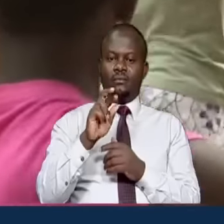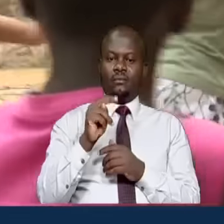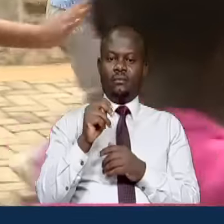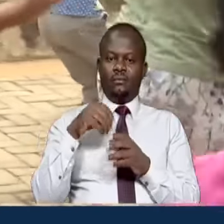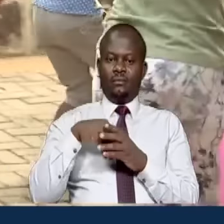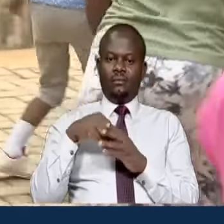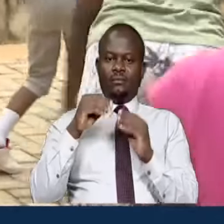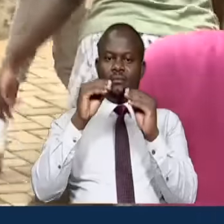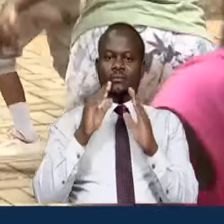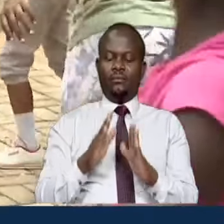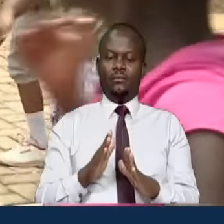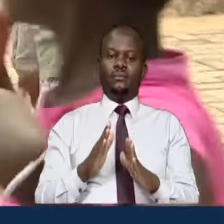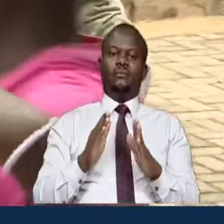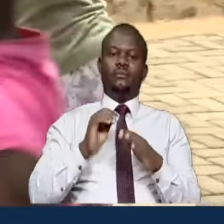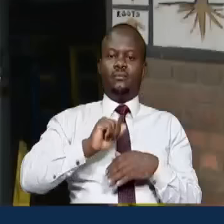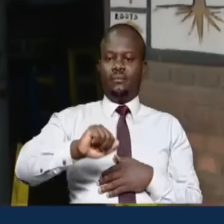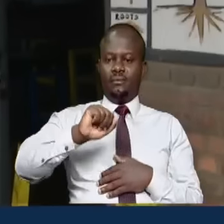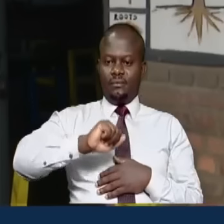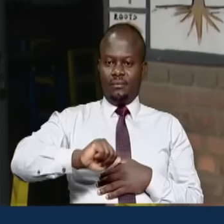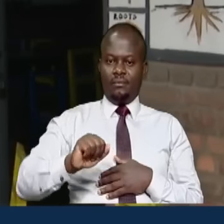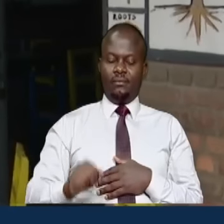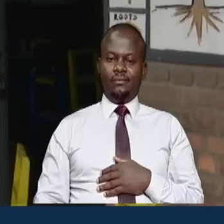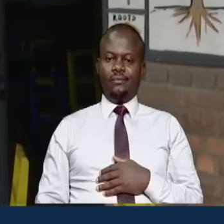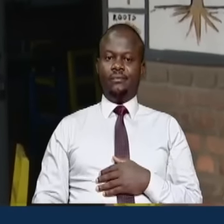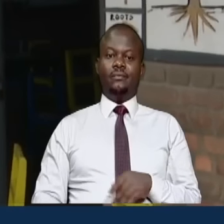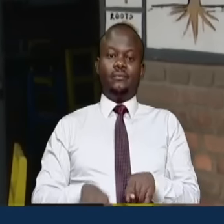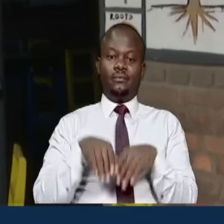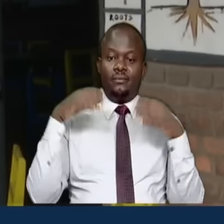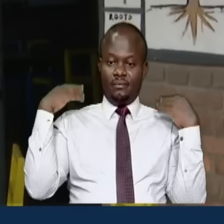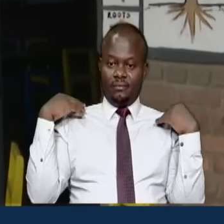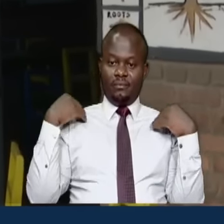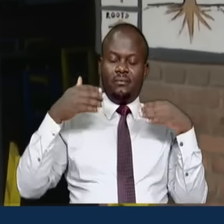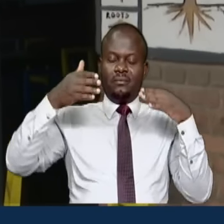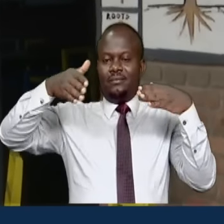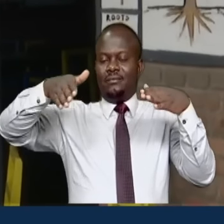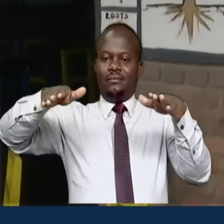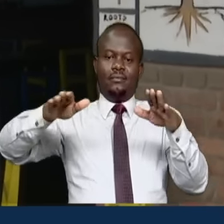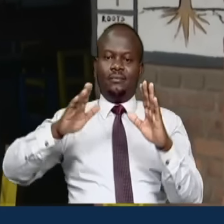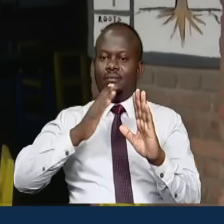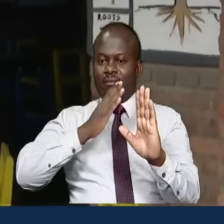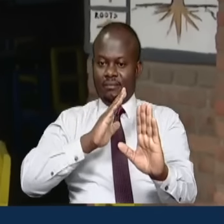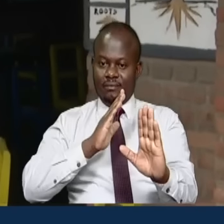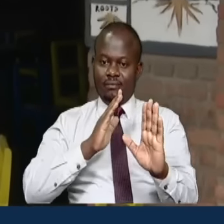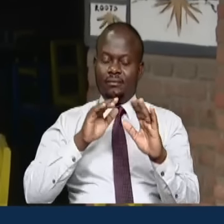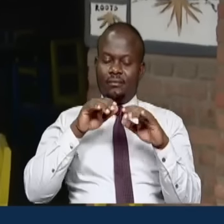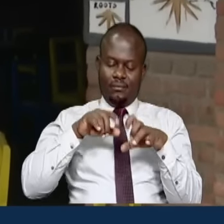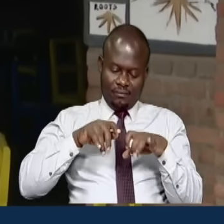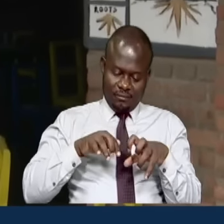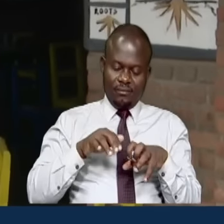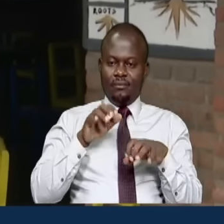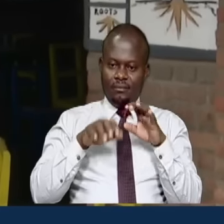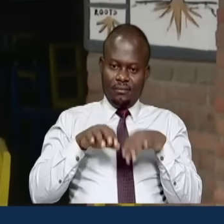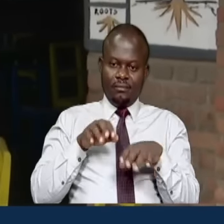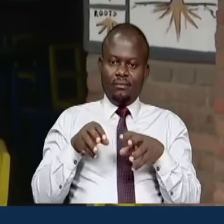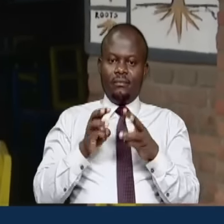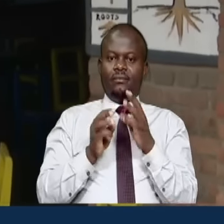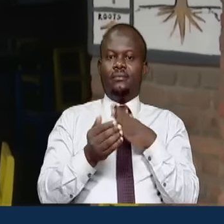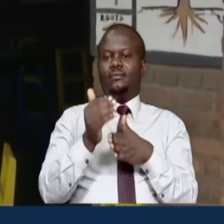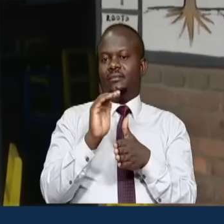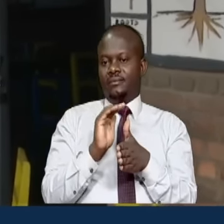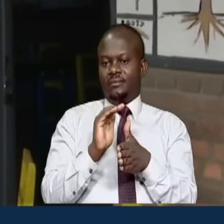itorero ryigisha kubyina. Nk'imyitozo ijyanye no kubyina karate, piano, gitari n'ingoma bakabyiga mu buryo buri